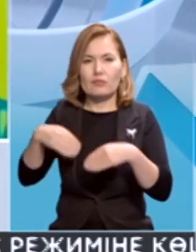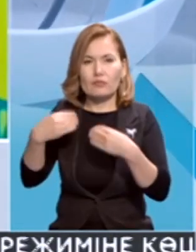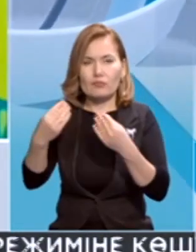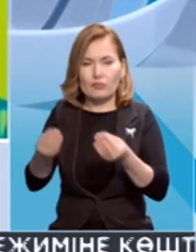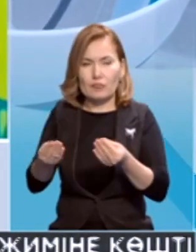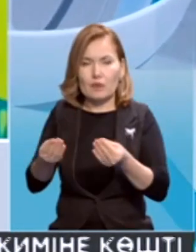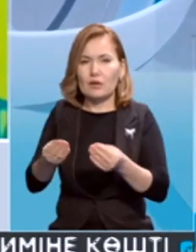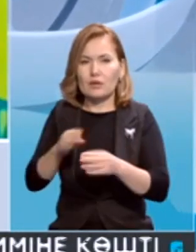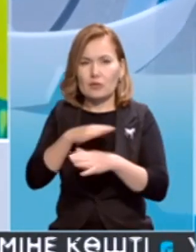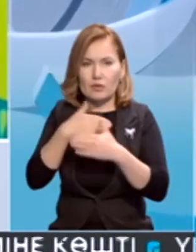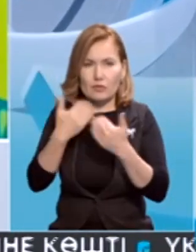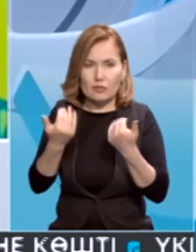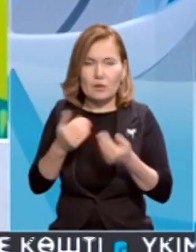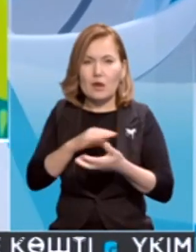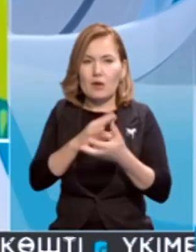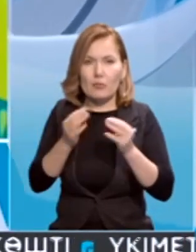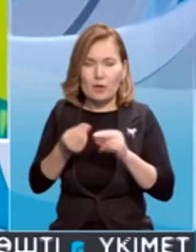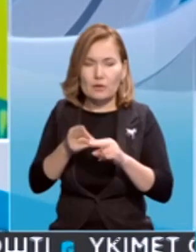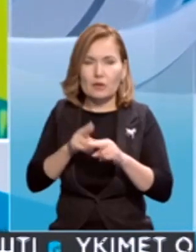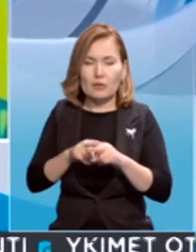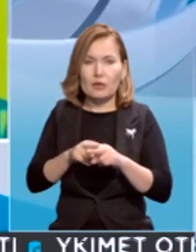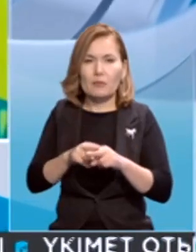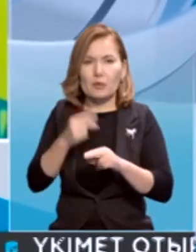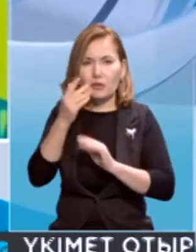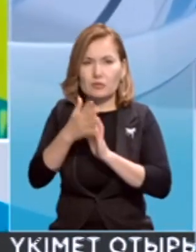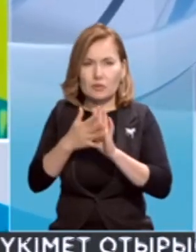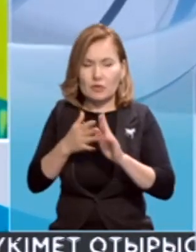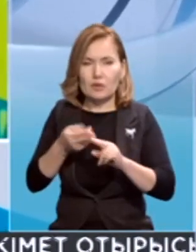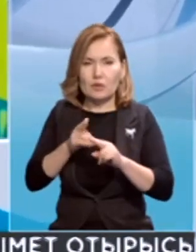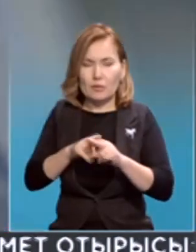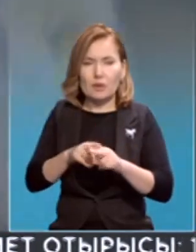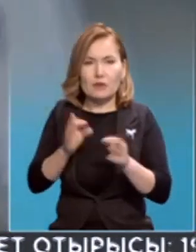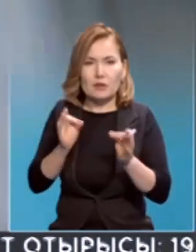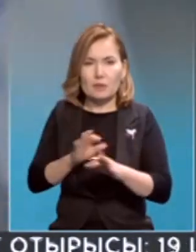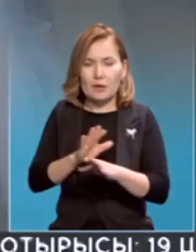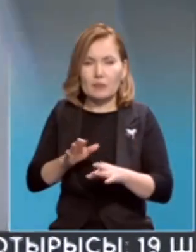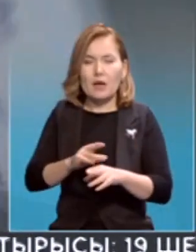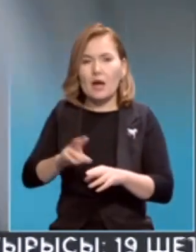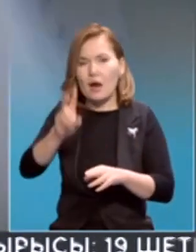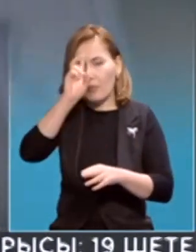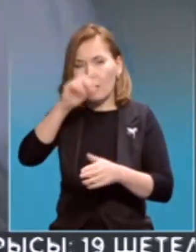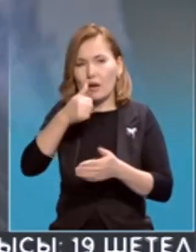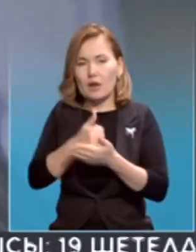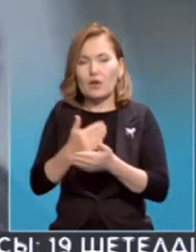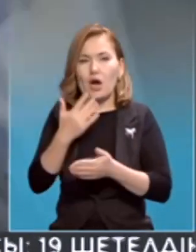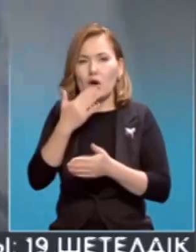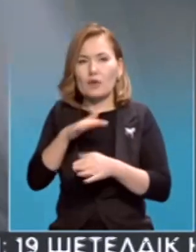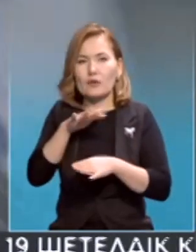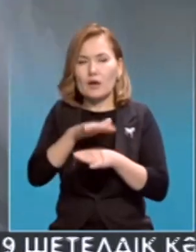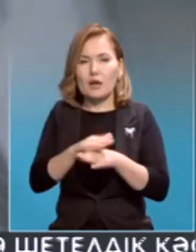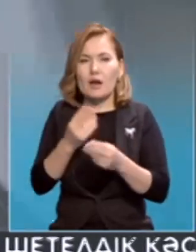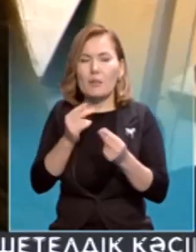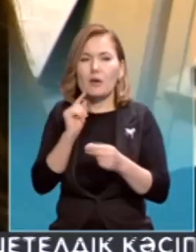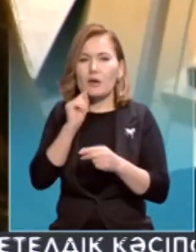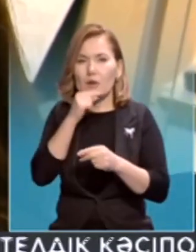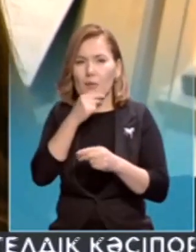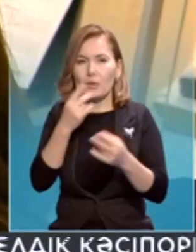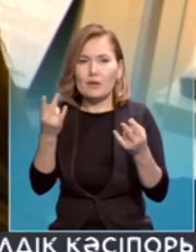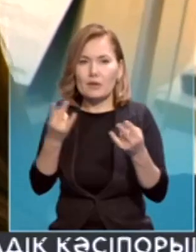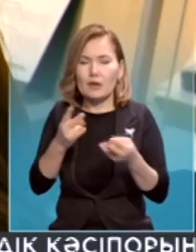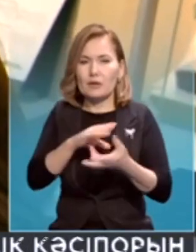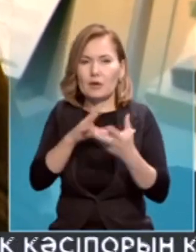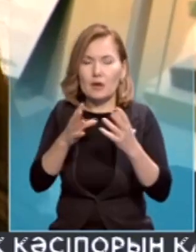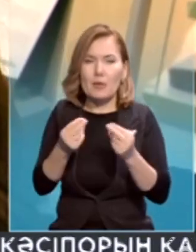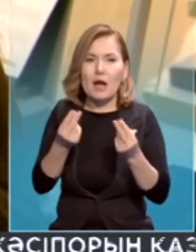секторын қаржыландырғысы келеді? Ол түсінікті жағдай, демек бұл дұрыс емес. Мемлекет басшысы ұлттық қордағы ақшаны үнемдеуге шақырды.